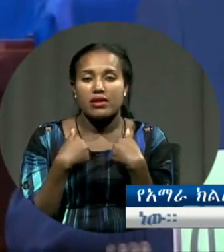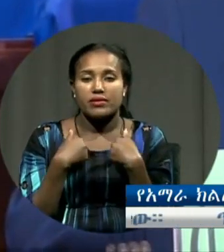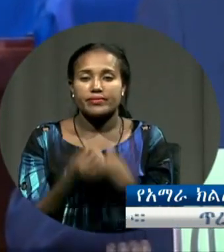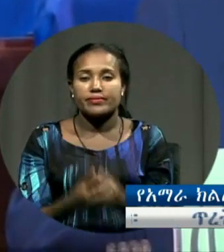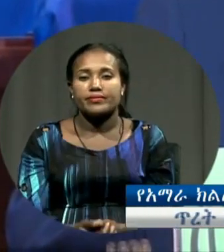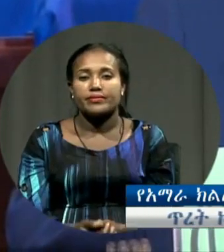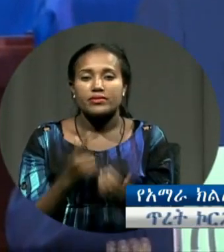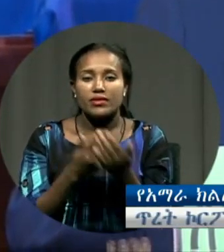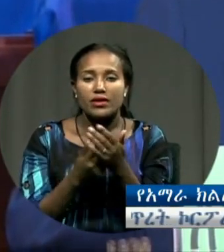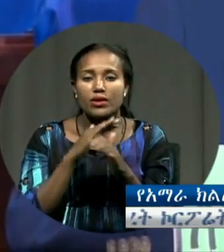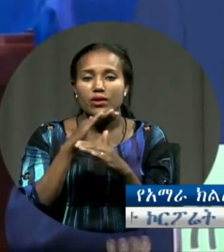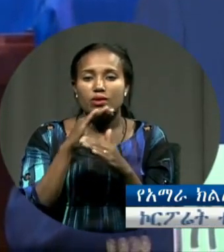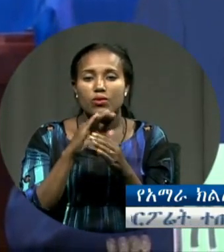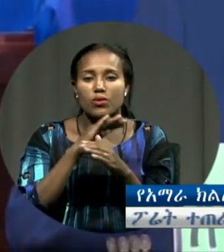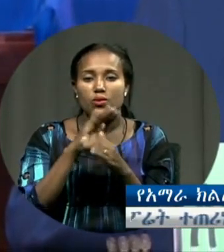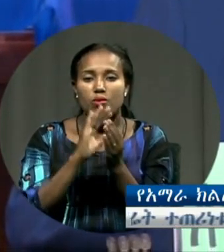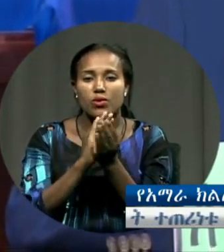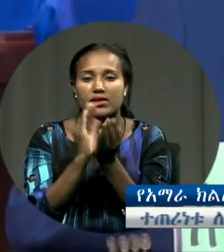ይህን ሁኔታ